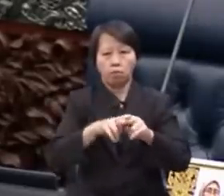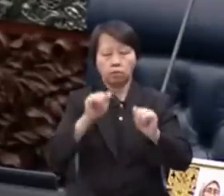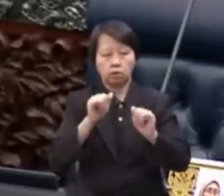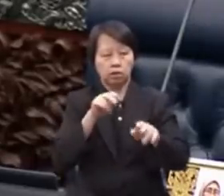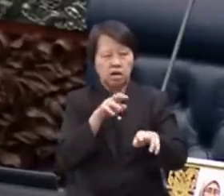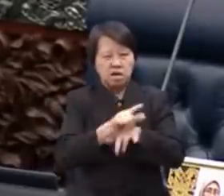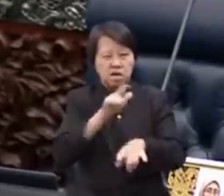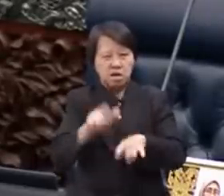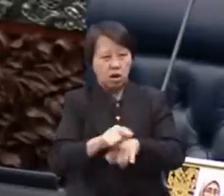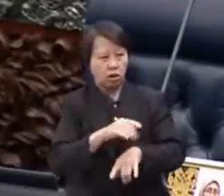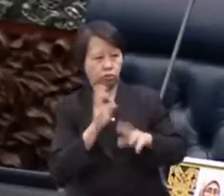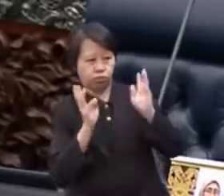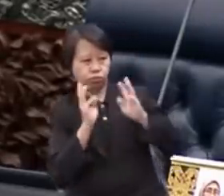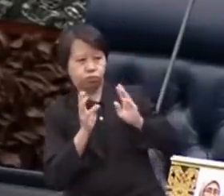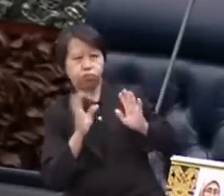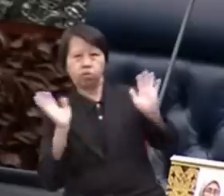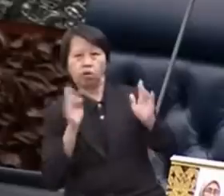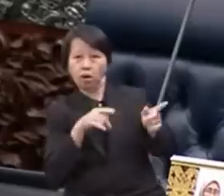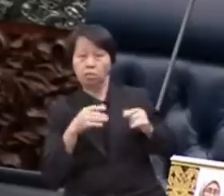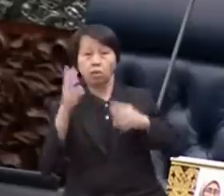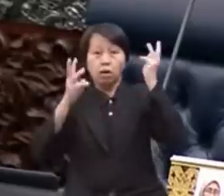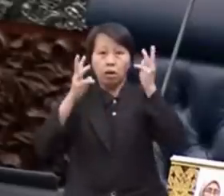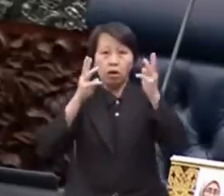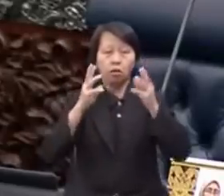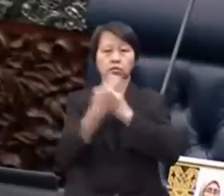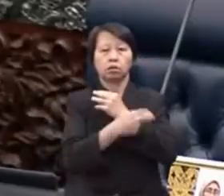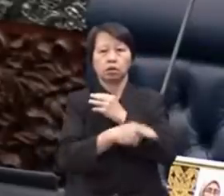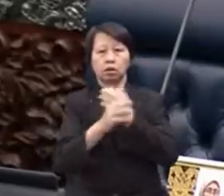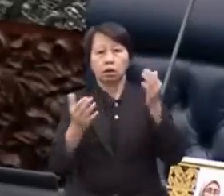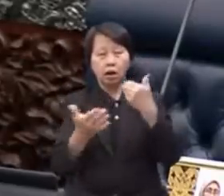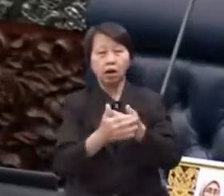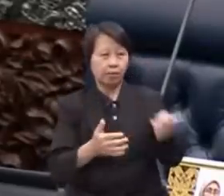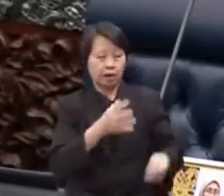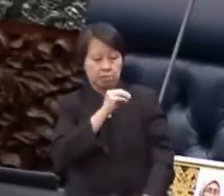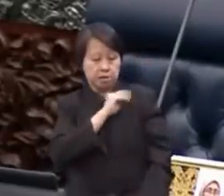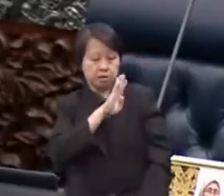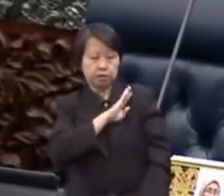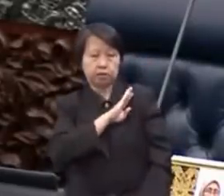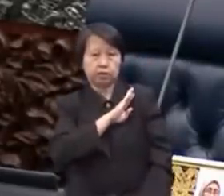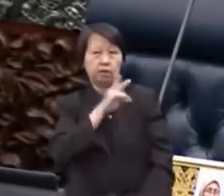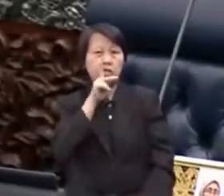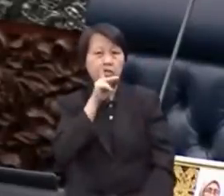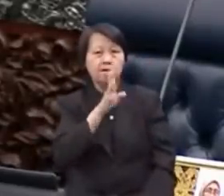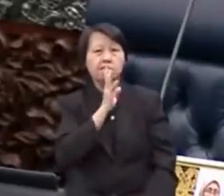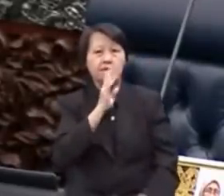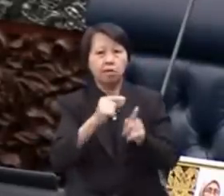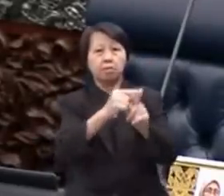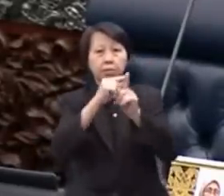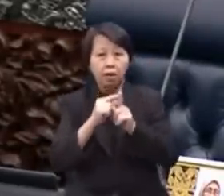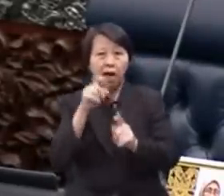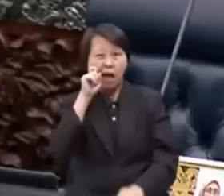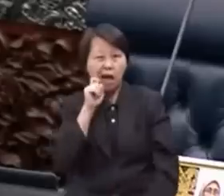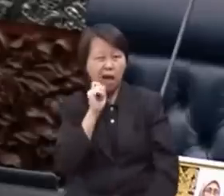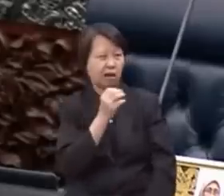negara dan sehingga pemimpin tersebut masih besar mengeluarkan perkataan lucah pun